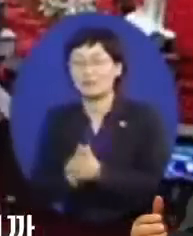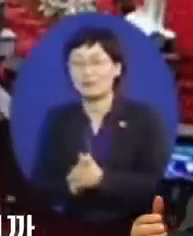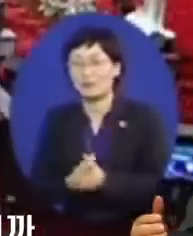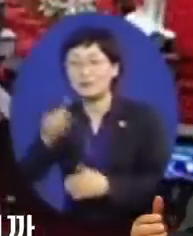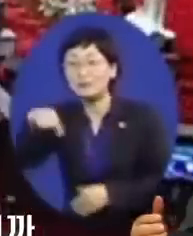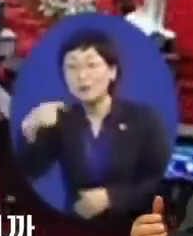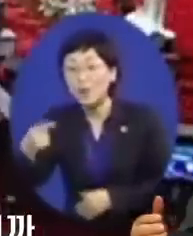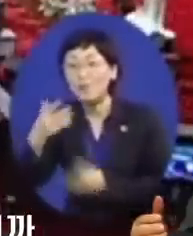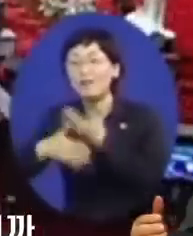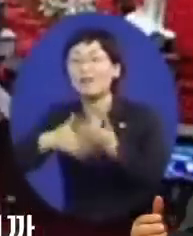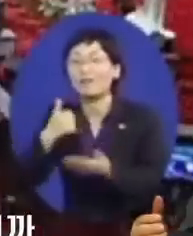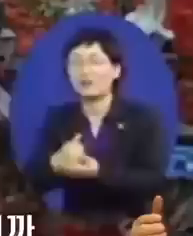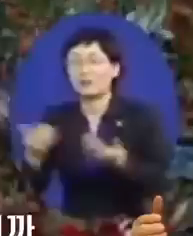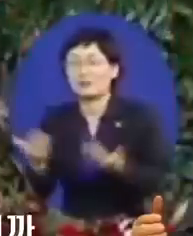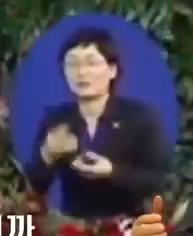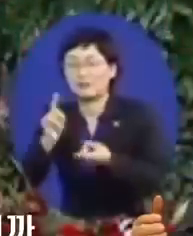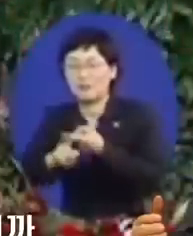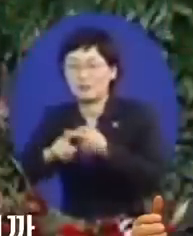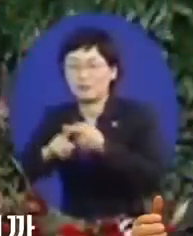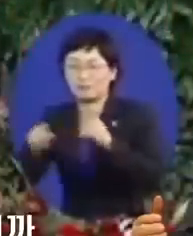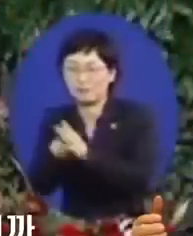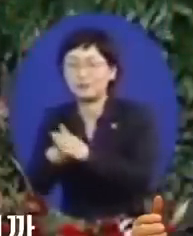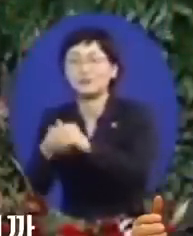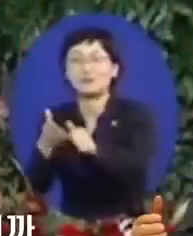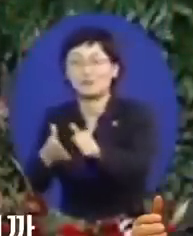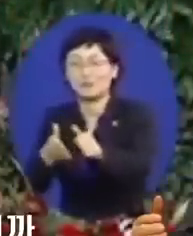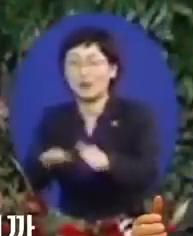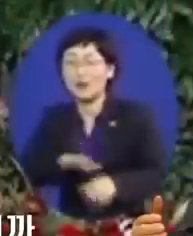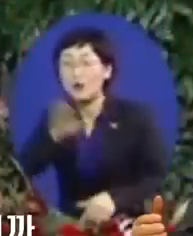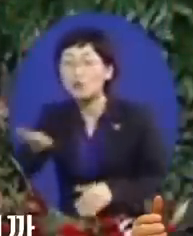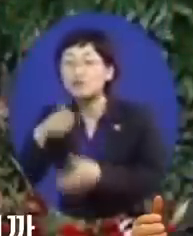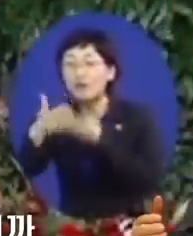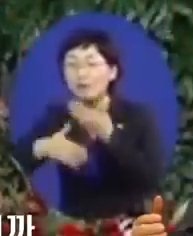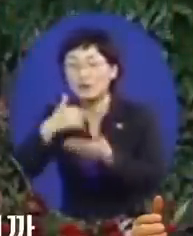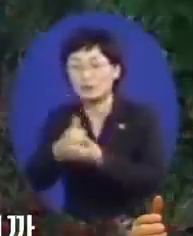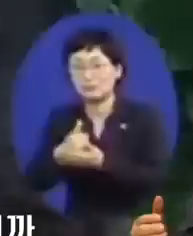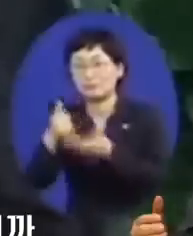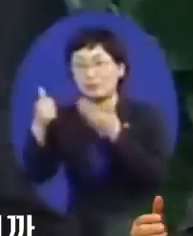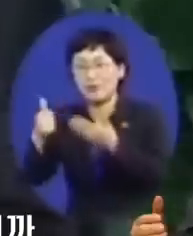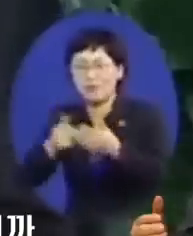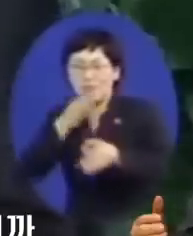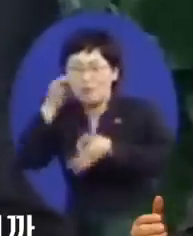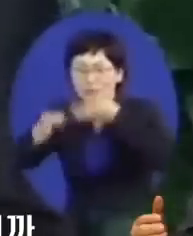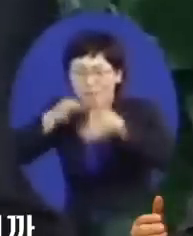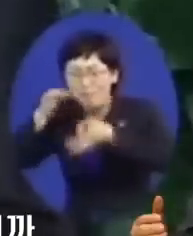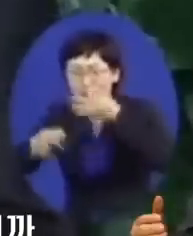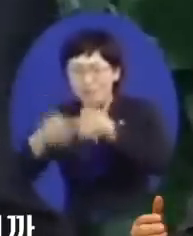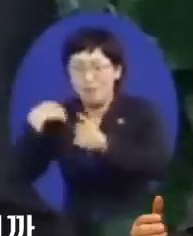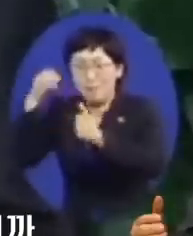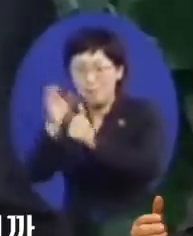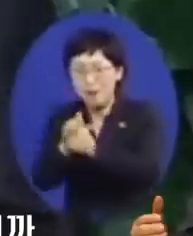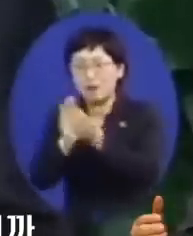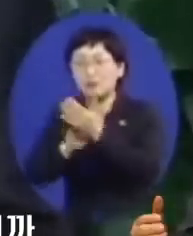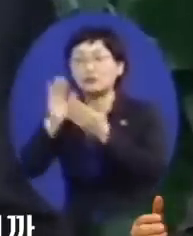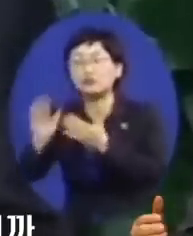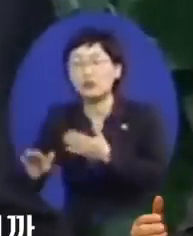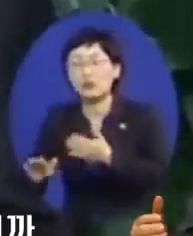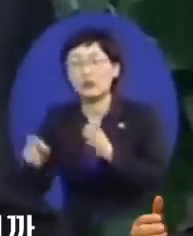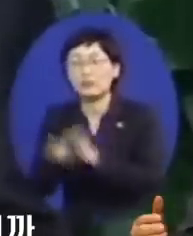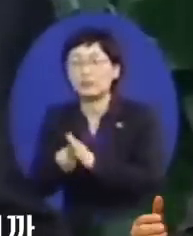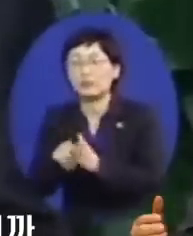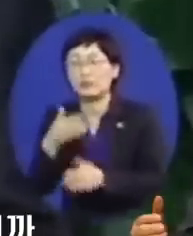다음에는 하나님의 역사하심을 믿어야 되는 것입니다. 우리가 하나님께 부르짖고 맡겨놓고 난 다음에 못